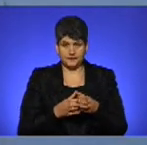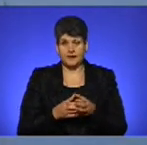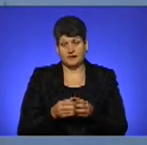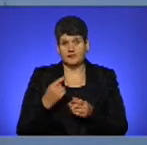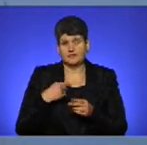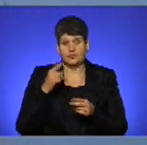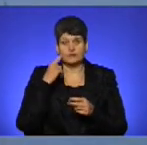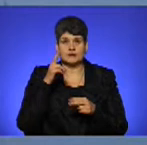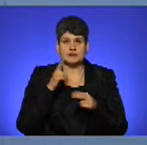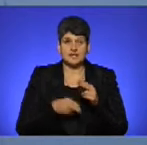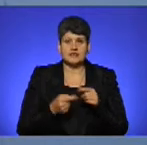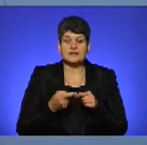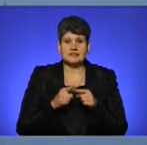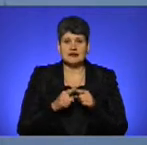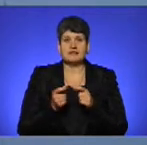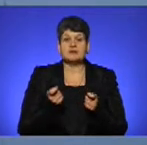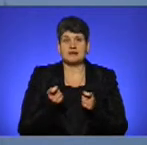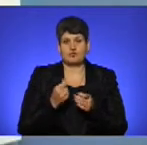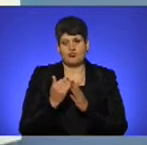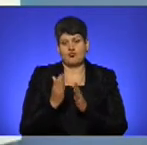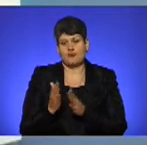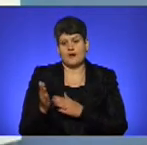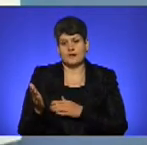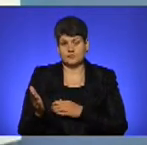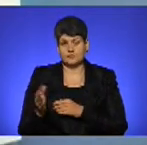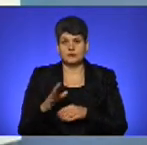завершиться таке об'єднання в адміністративному порядку. Йшлося про